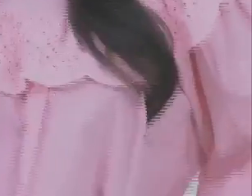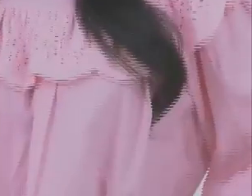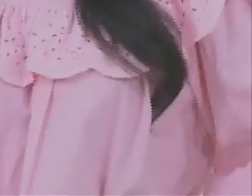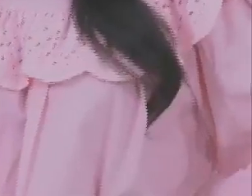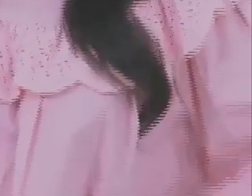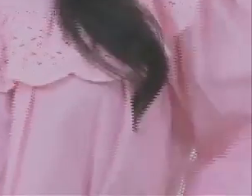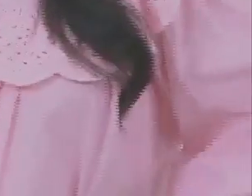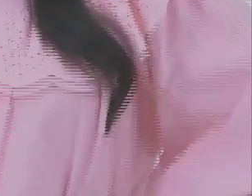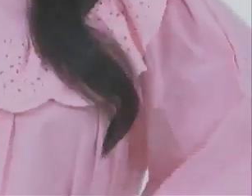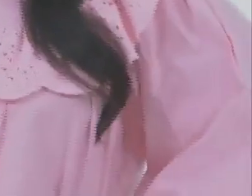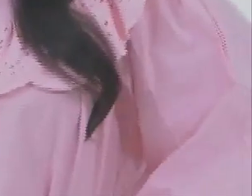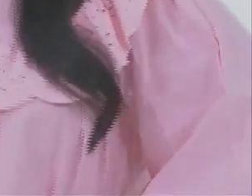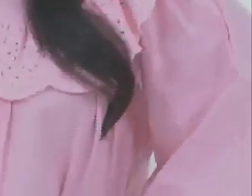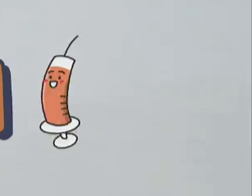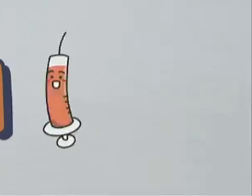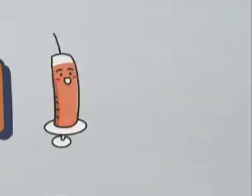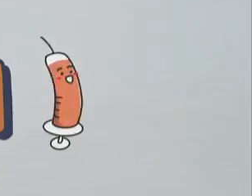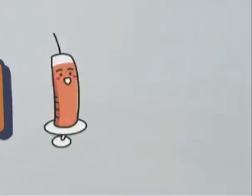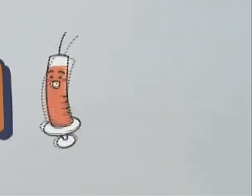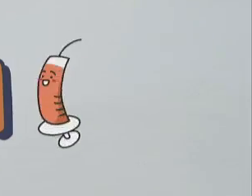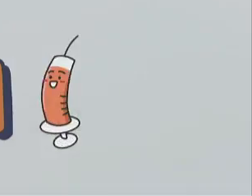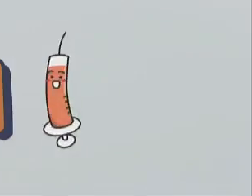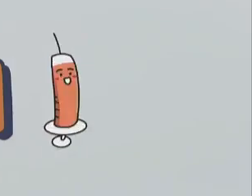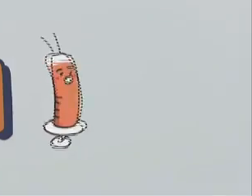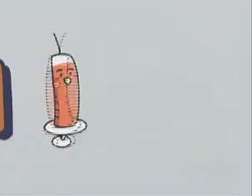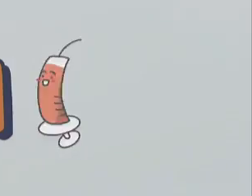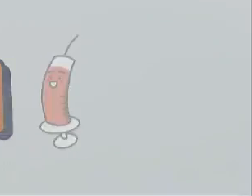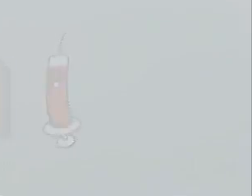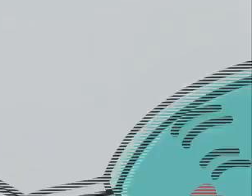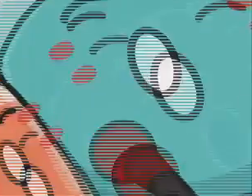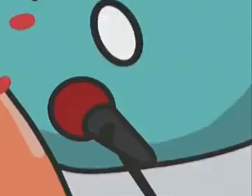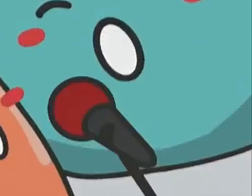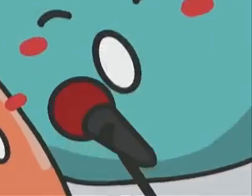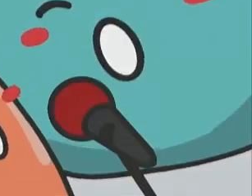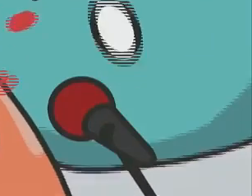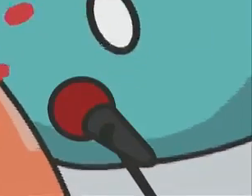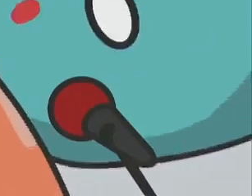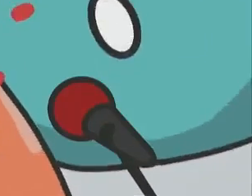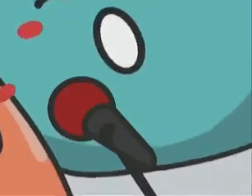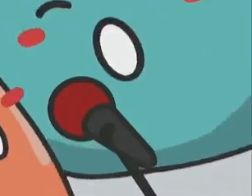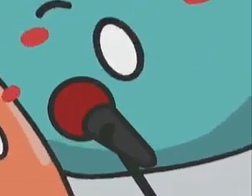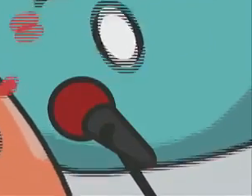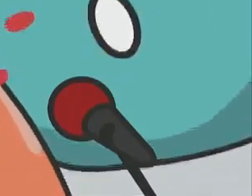Masker, vaksin, kau duet sejati.